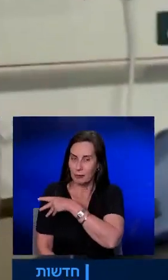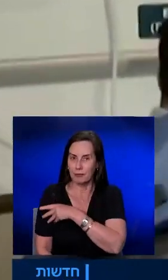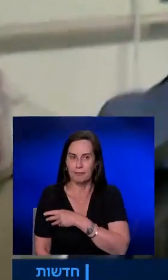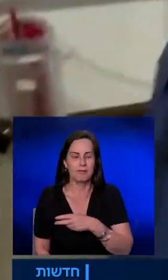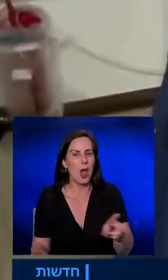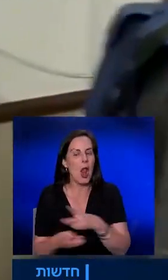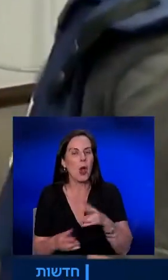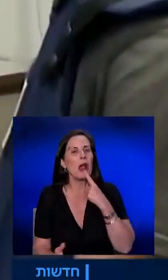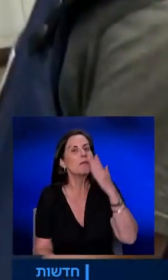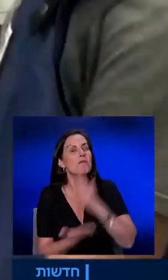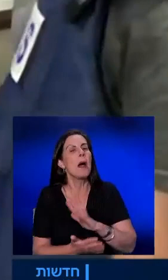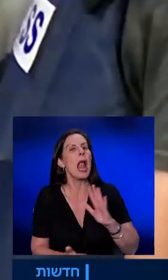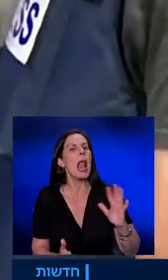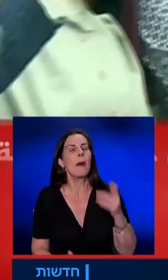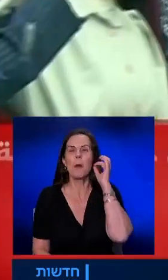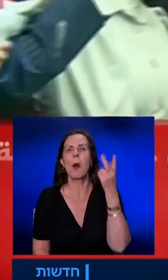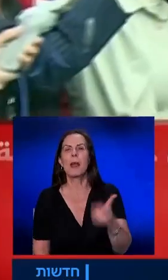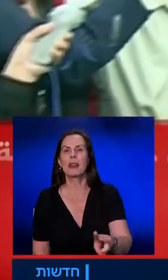היום במפורש מה גרם למותה.